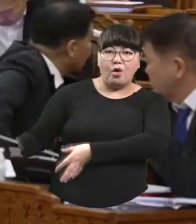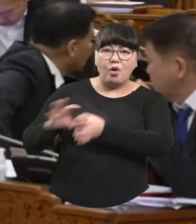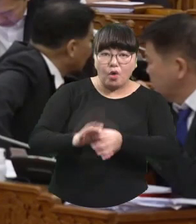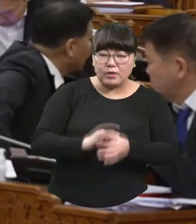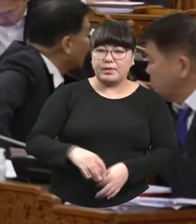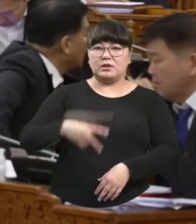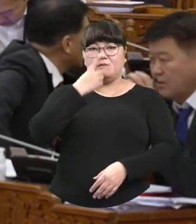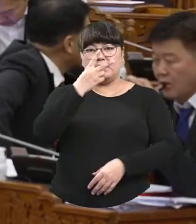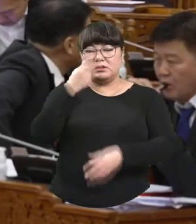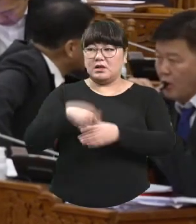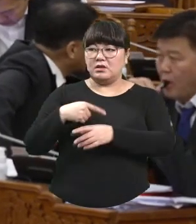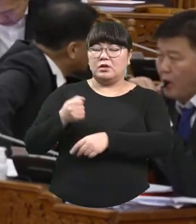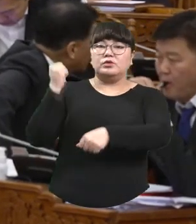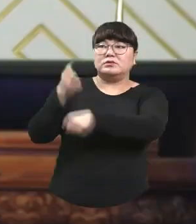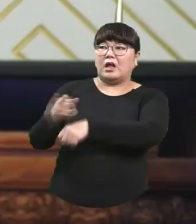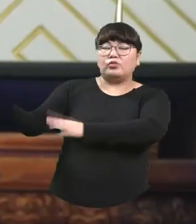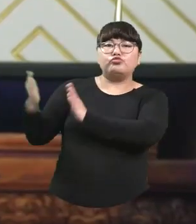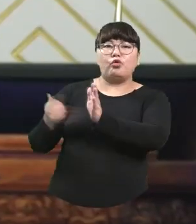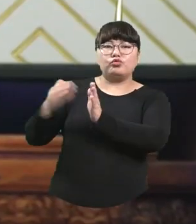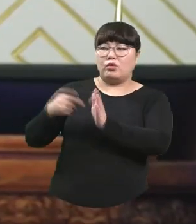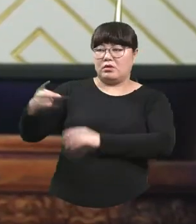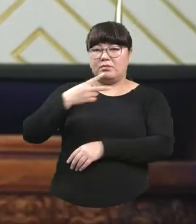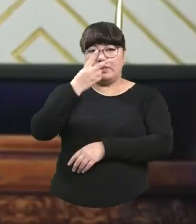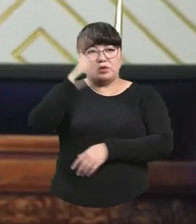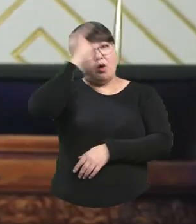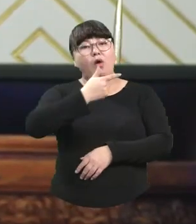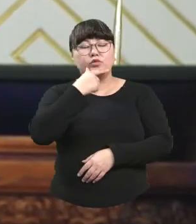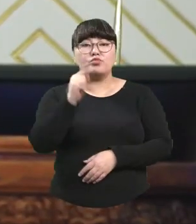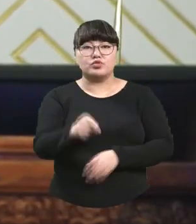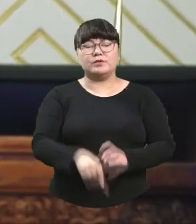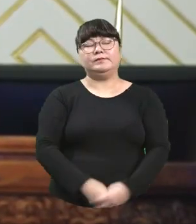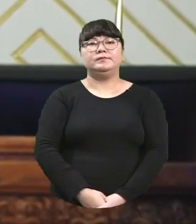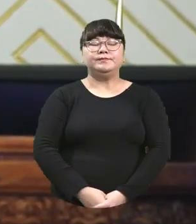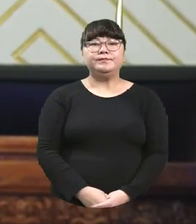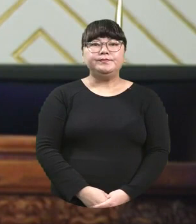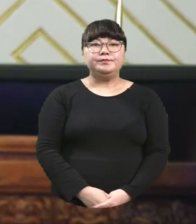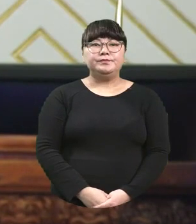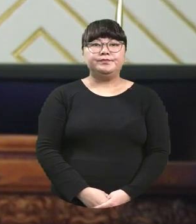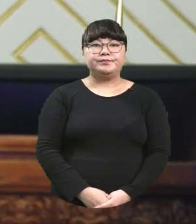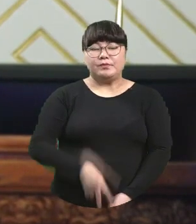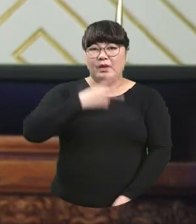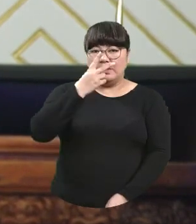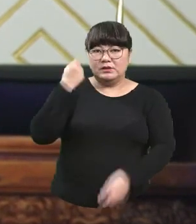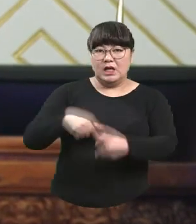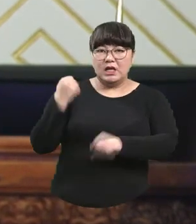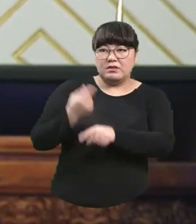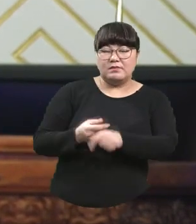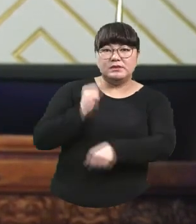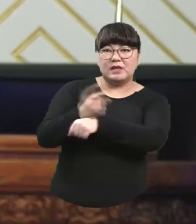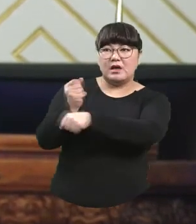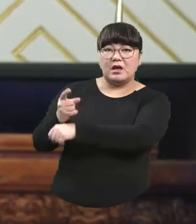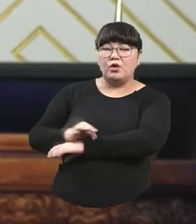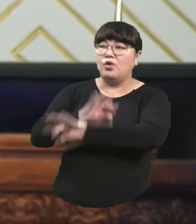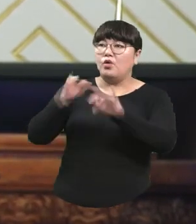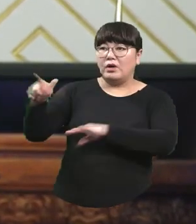дизель түлшнийхээ захиалгыг л дутуу өгсөнтэй холбоотой ийм хомсдол үүссэн байна. За дээр нь энэ дизель түлшний нэмэлт захиалгуудыг